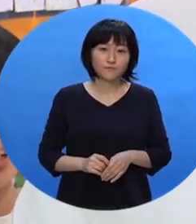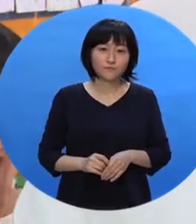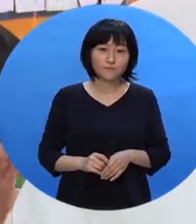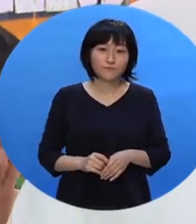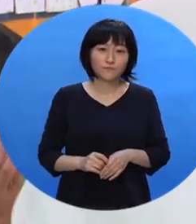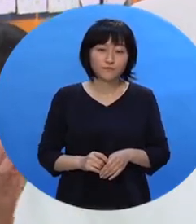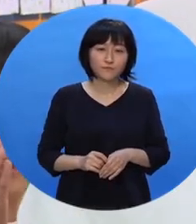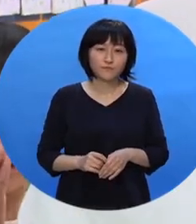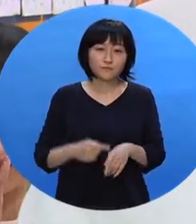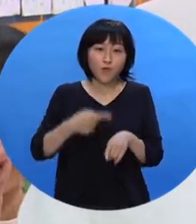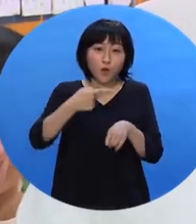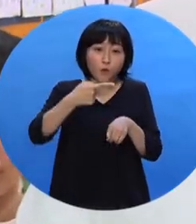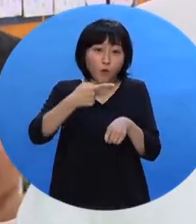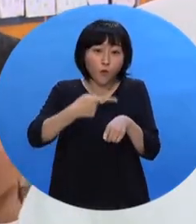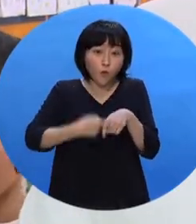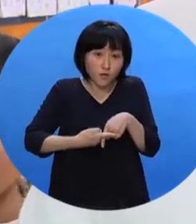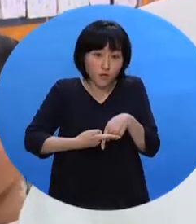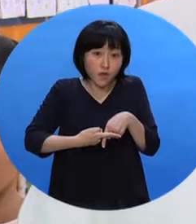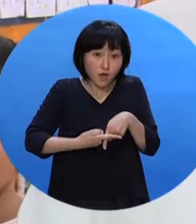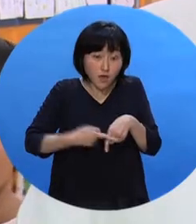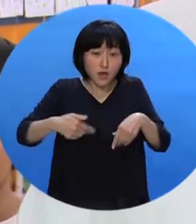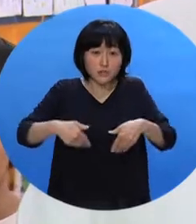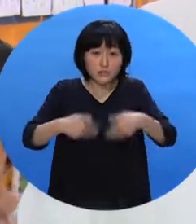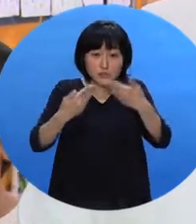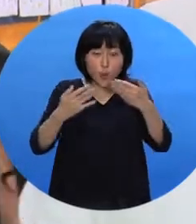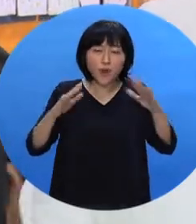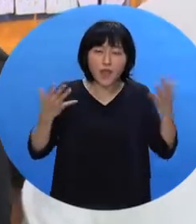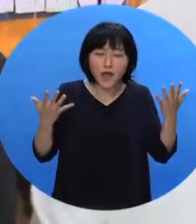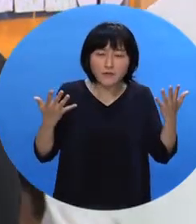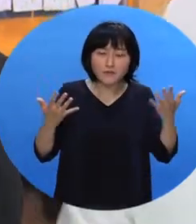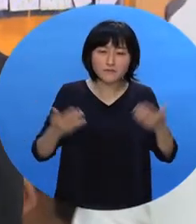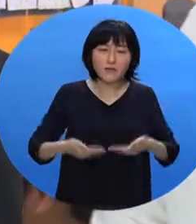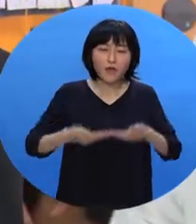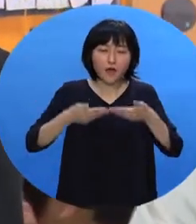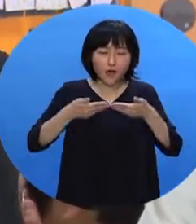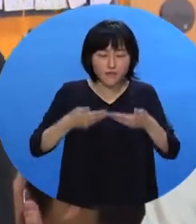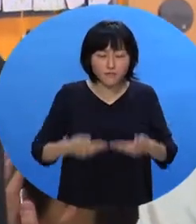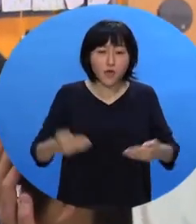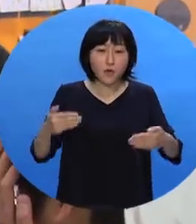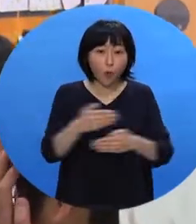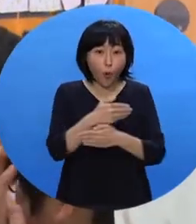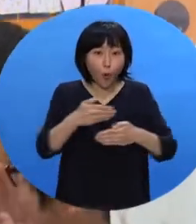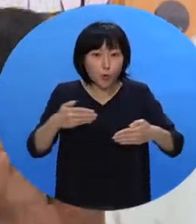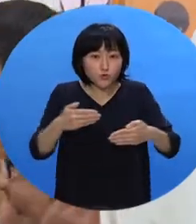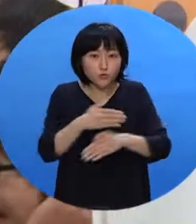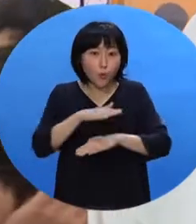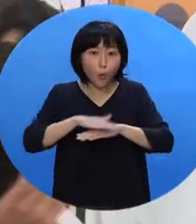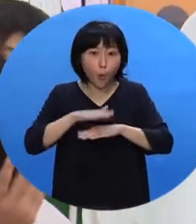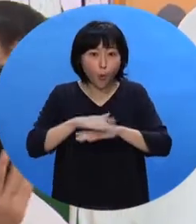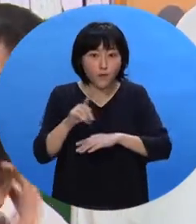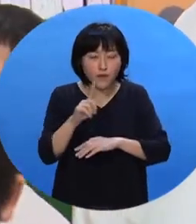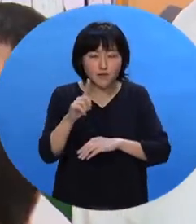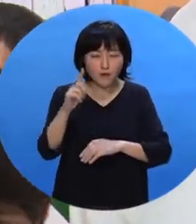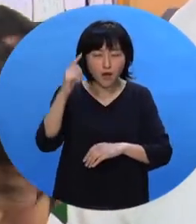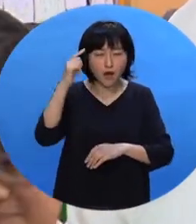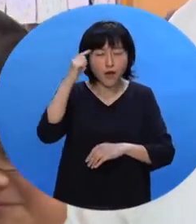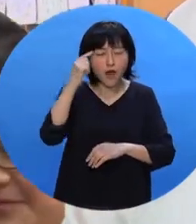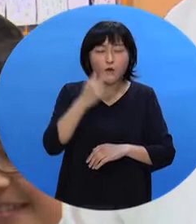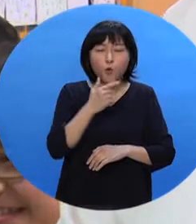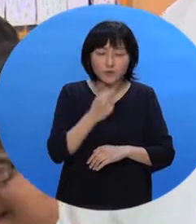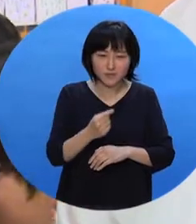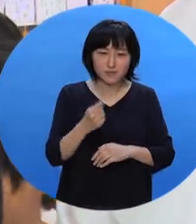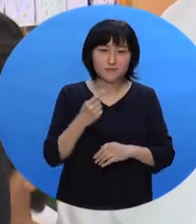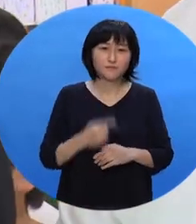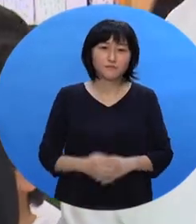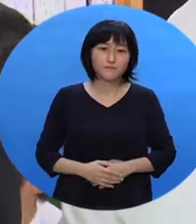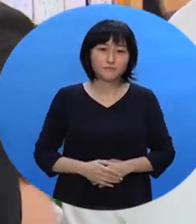どういうふうにプログラミングすれば交差点で事故がなくなるのか安全な交通になるのかというところを子どもたちに考えさせた